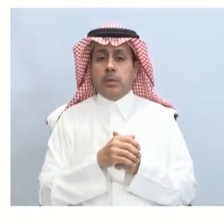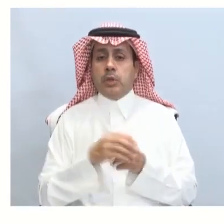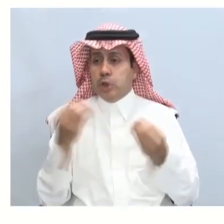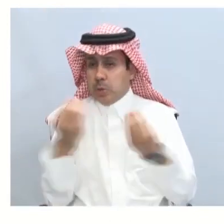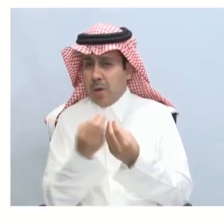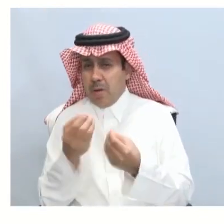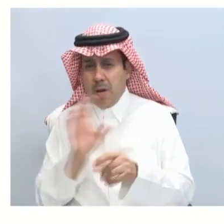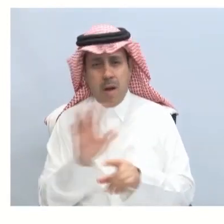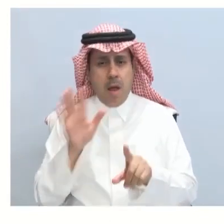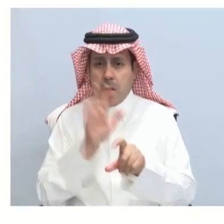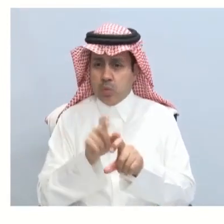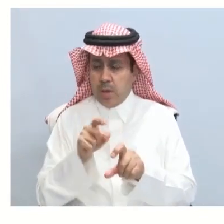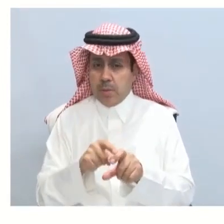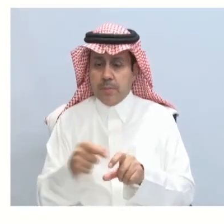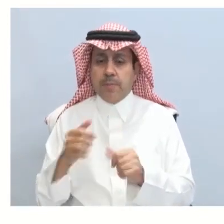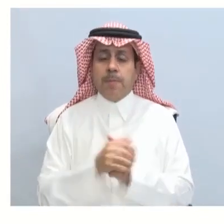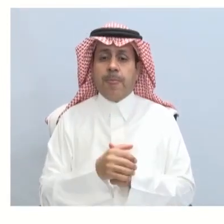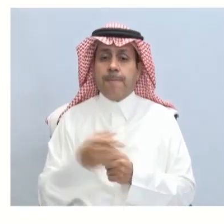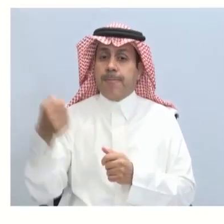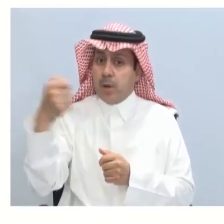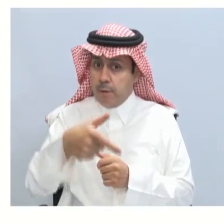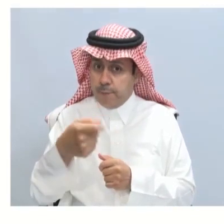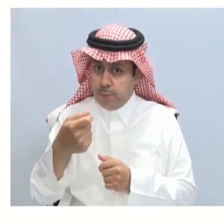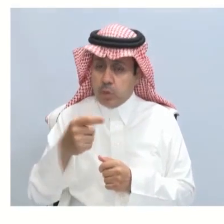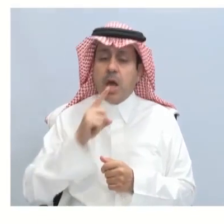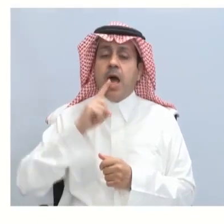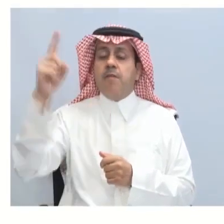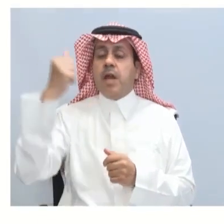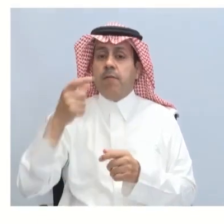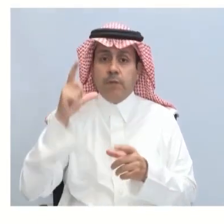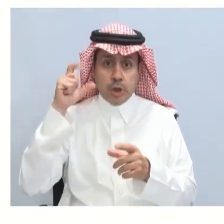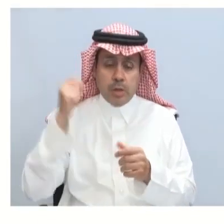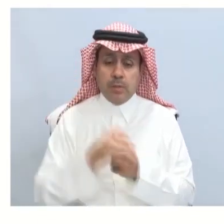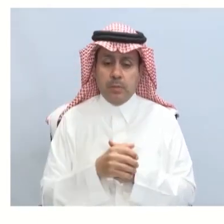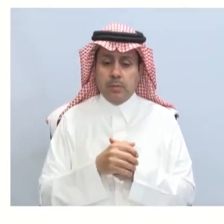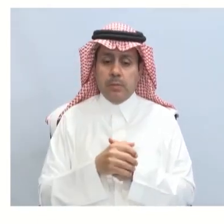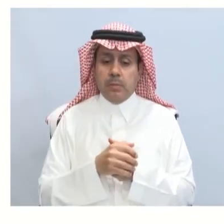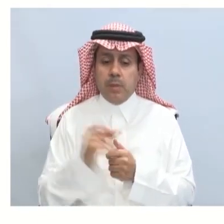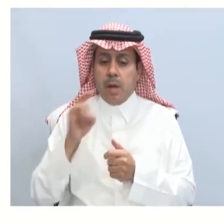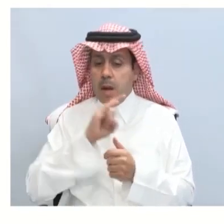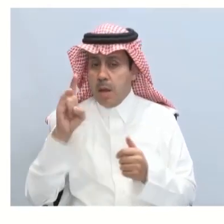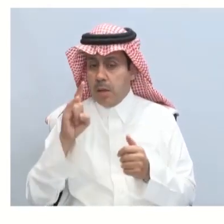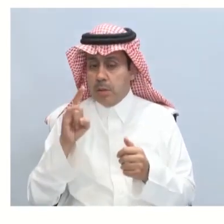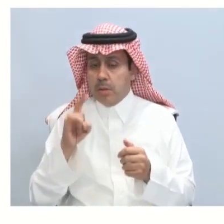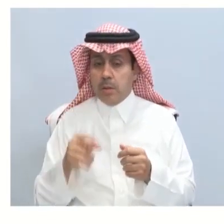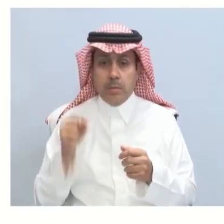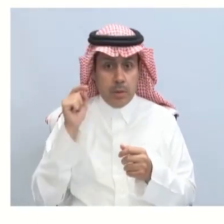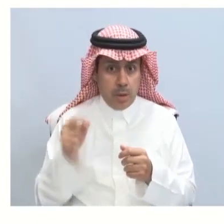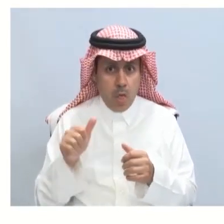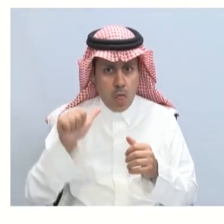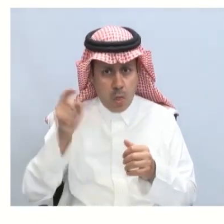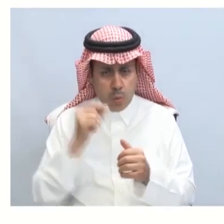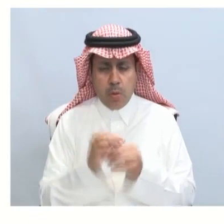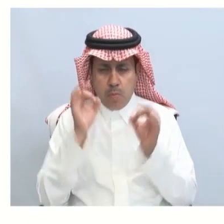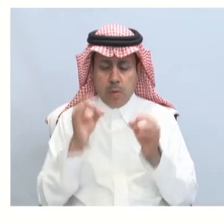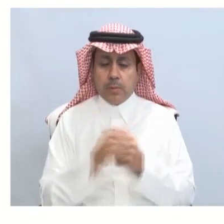مسجده انا لا اصلي بكم الا ان اعطيتم 1000 ريال في الشهر فهذا لا يجوز الا عند الاضطرار